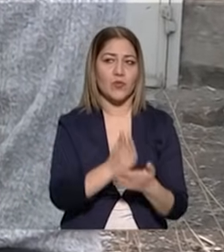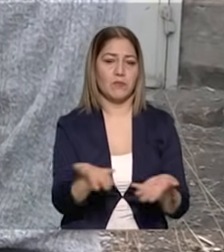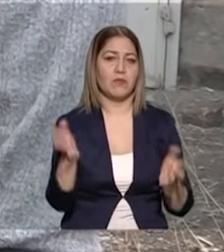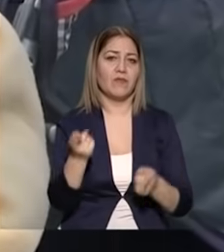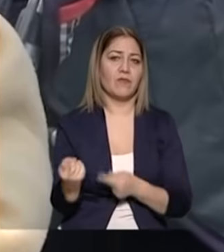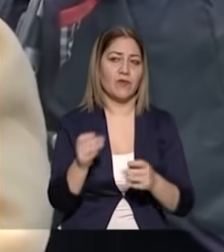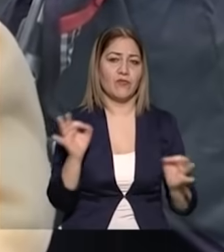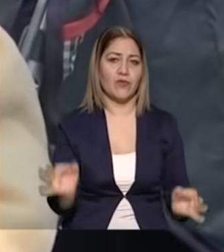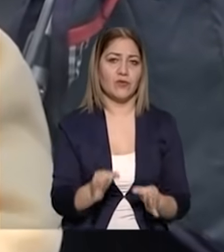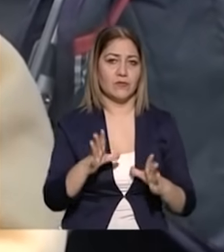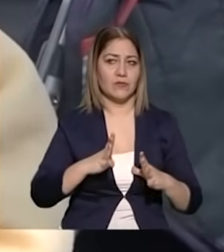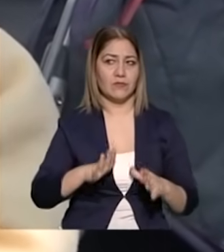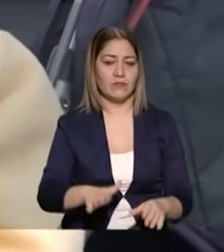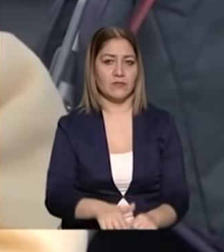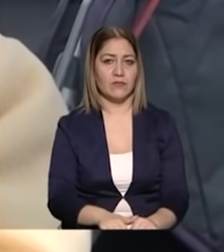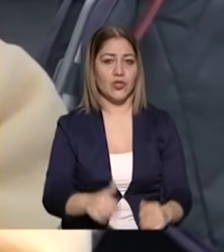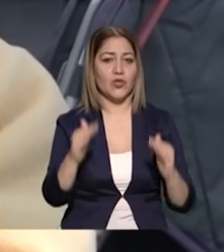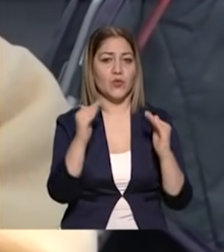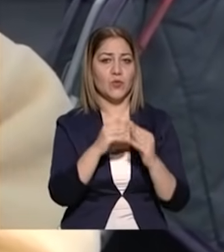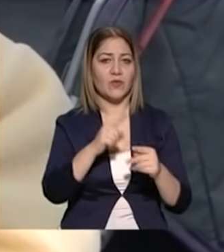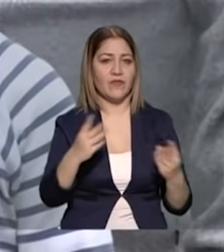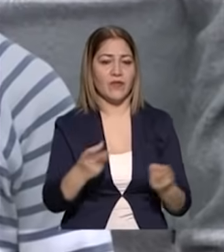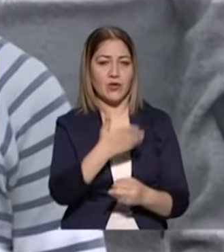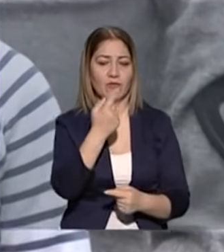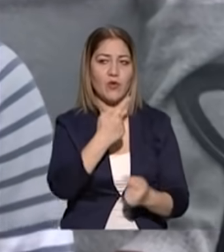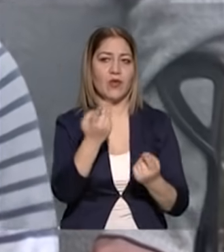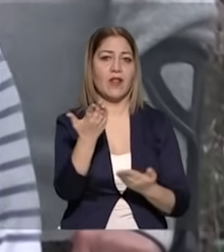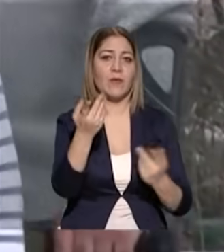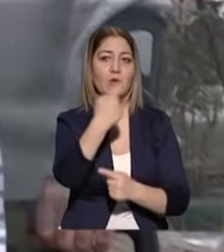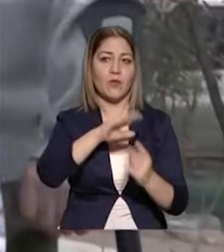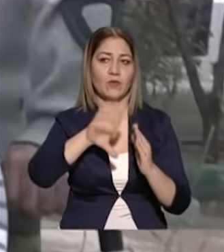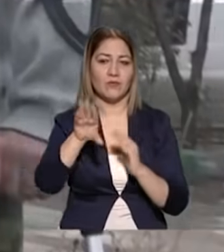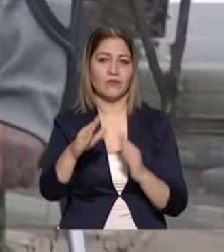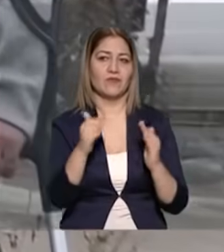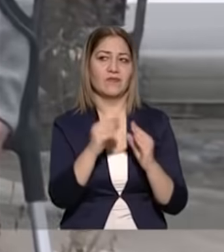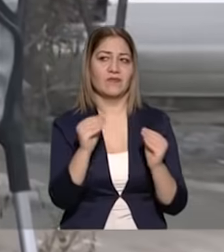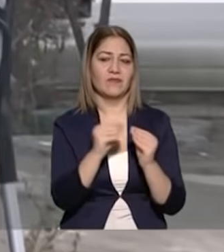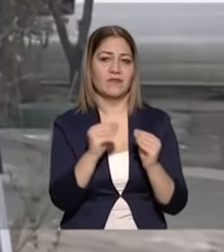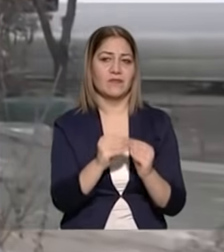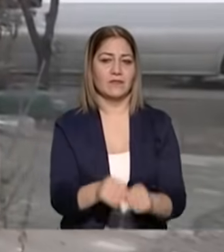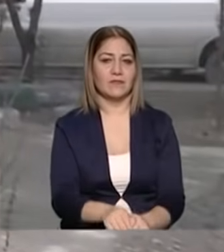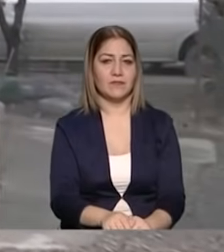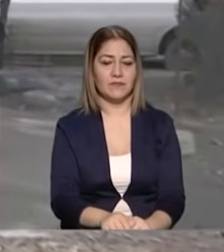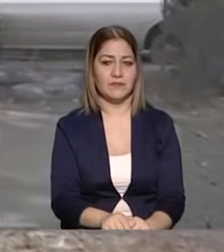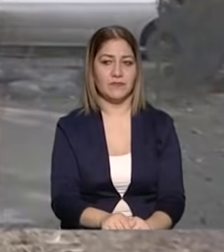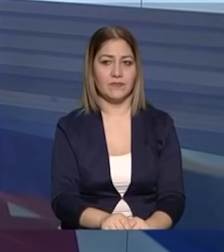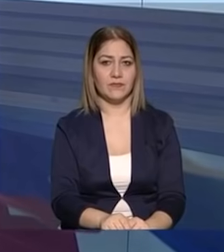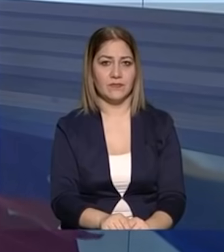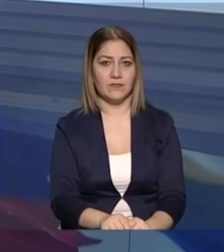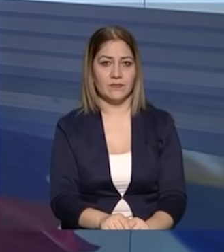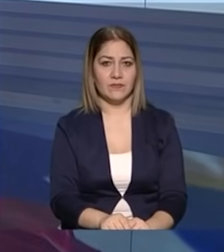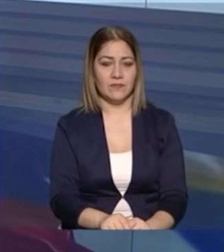չենք բերել։ Տունն էլ չեն այրել, որ հետ գնալու տեղ ունենան։ Հայկուշ Ասլանյան, Ռոմիկ Ռոմանոսյան, Լուրեր։